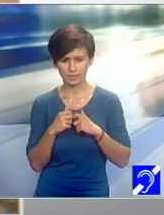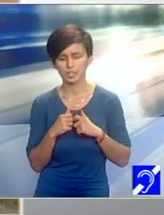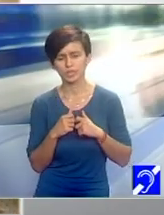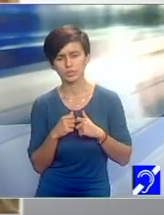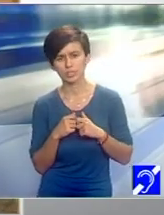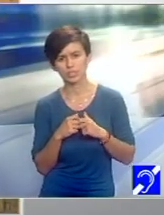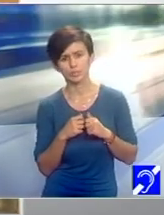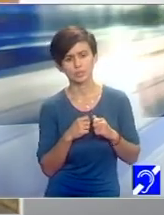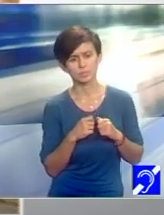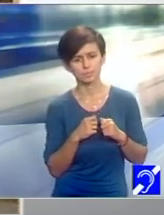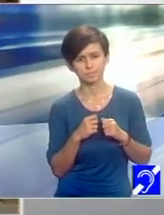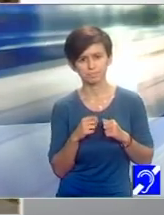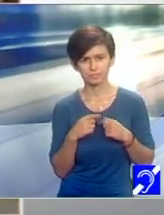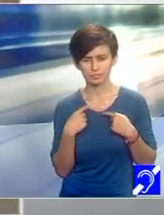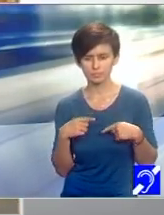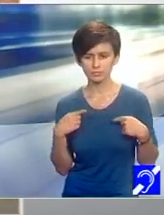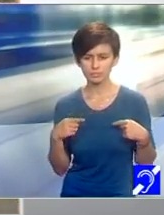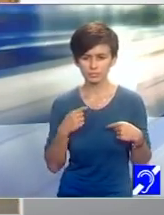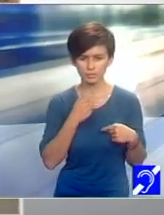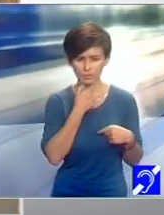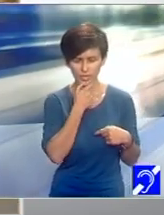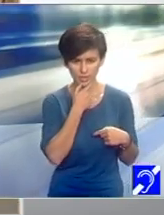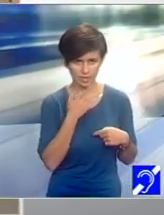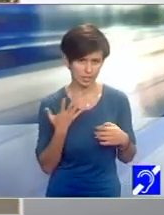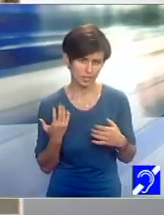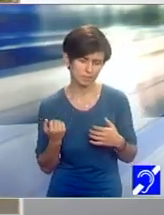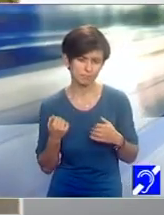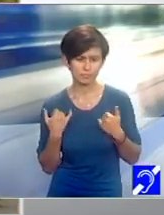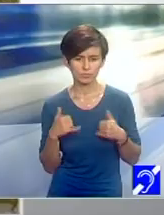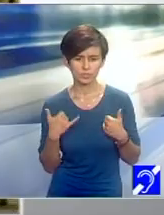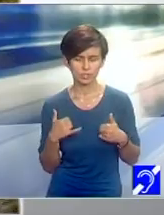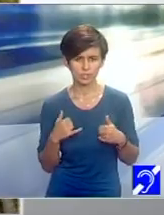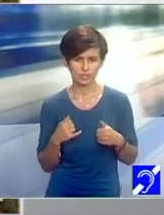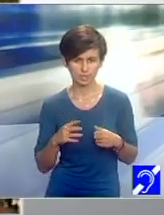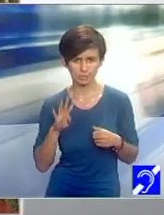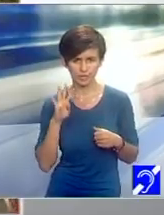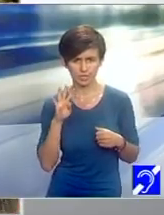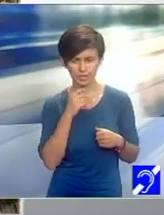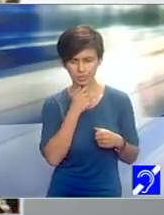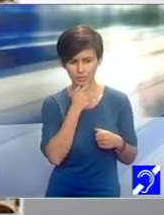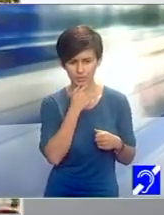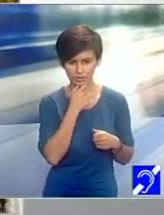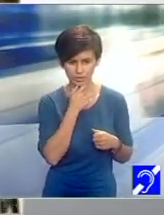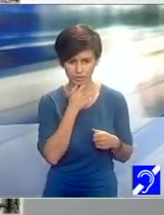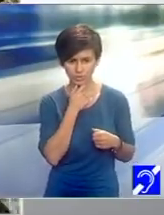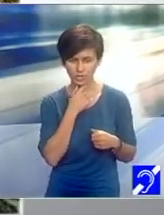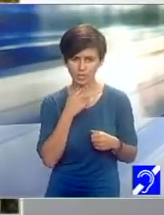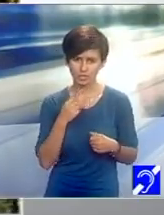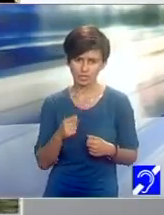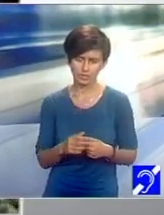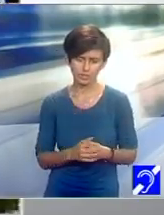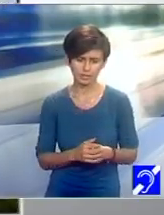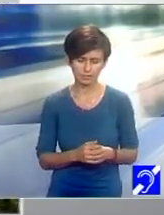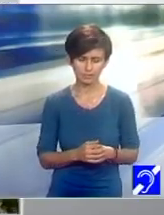repede ce se întâmplă în cei, să zicem, 4 ani. Câți dintre cei admiși la anul